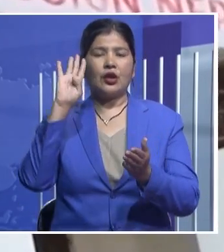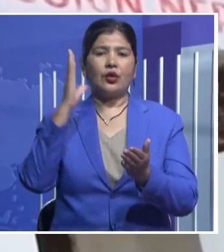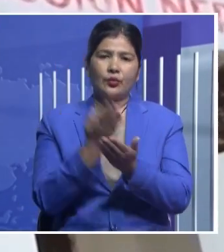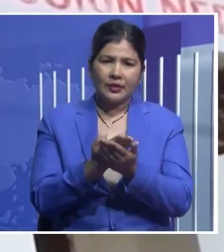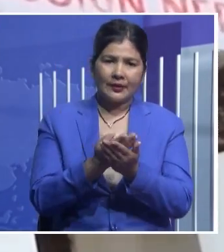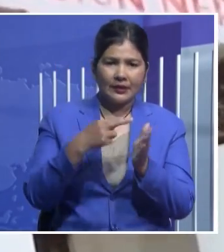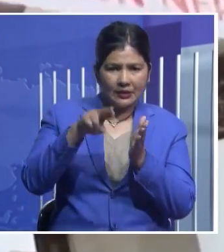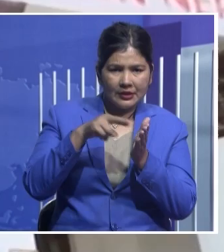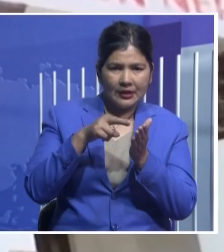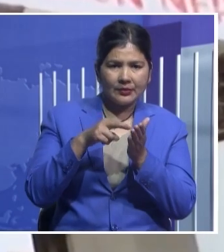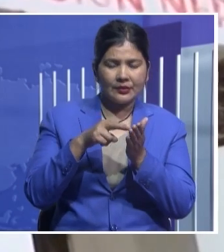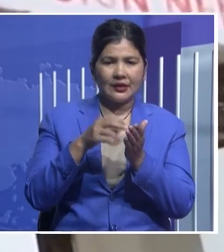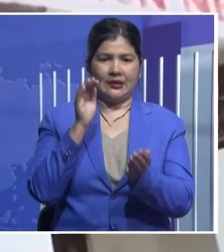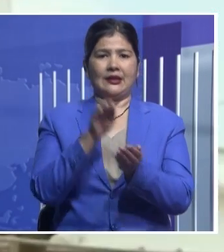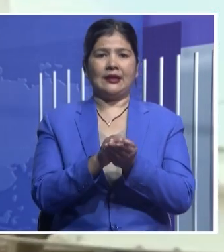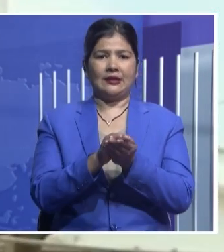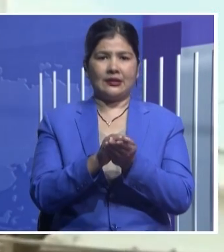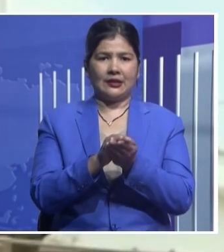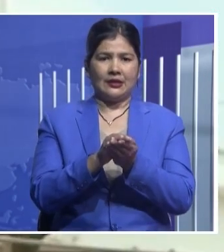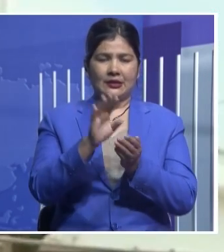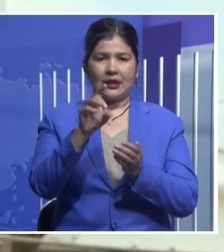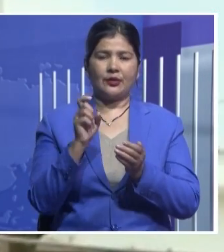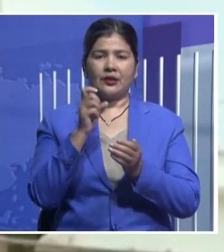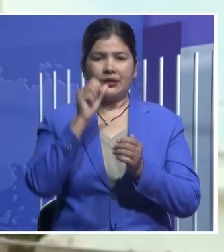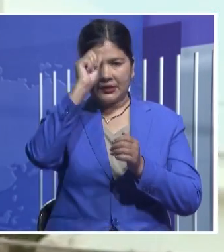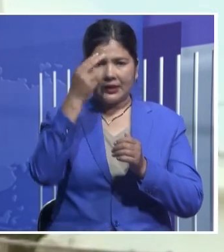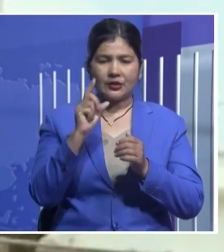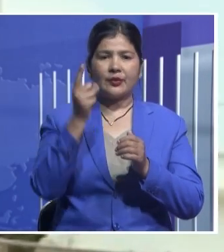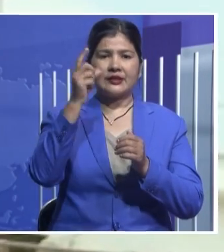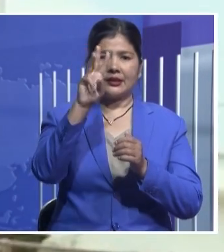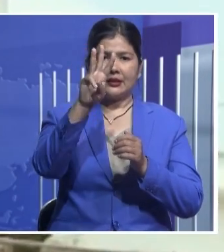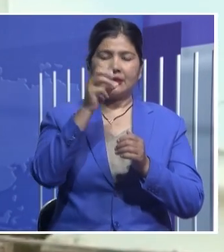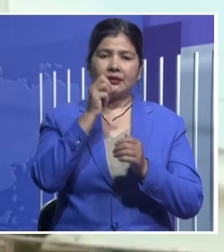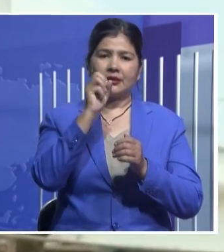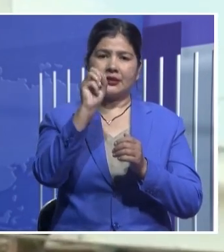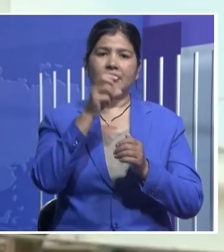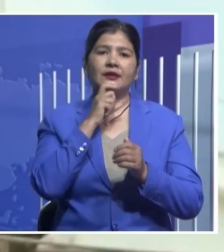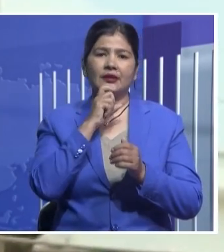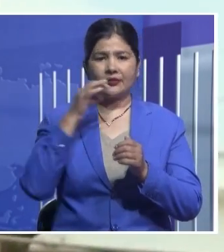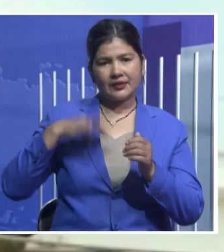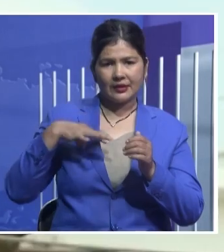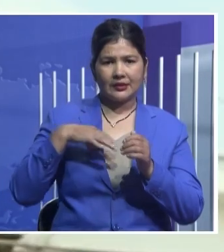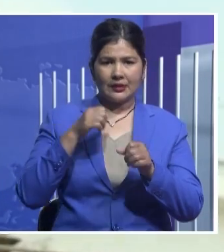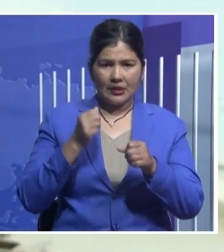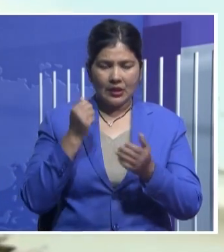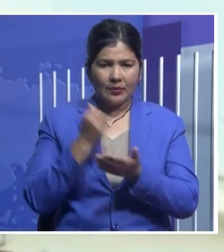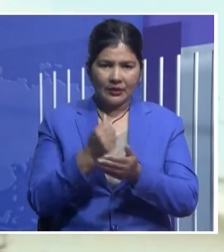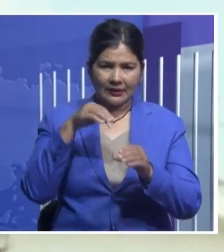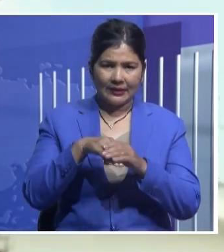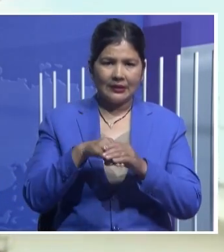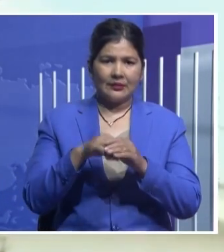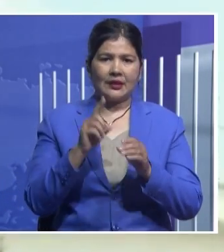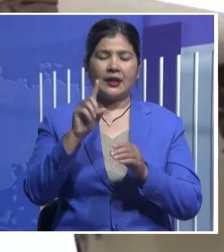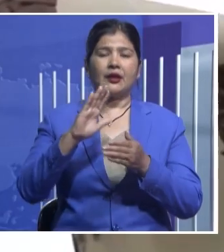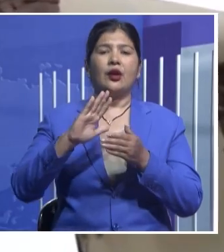राख्न समय अभाव हुने आयोगले जनाएको छ। आयोगले वैशाख 30 गतेका लागि निर्धारित मतदानभन्दा करिब एक महिना अघि नै